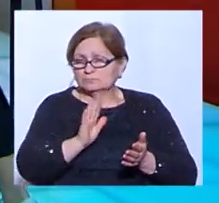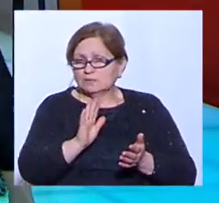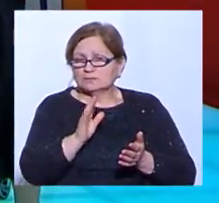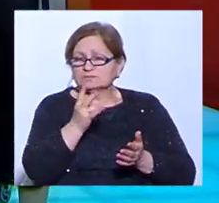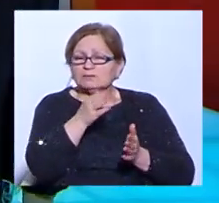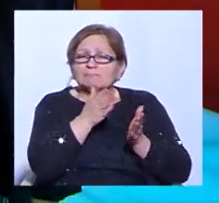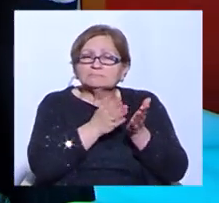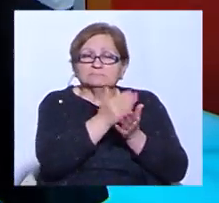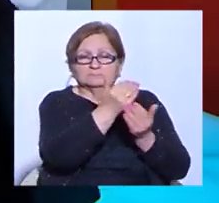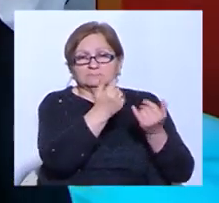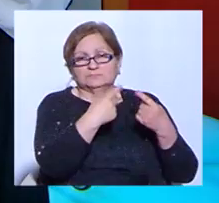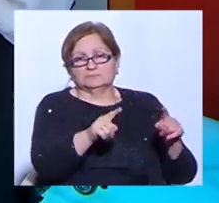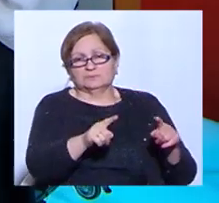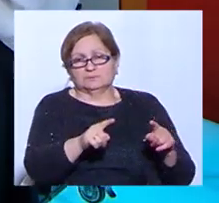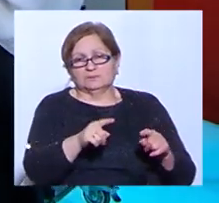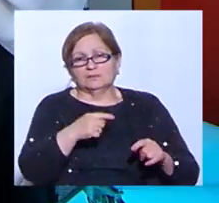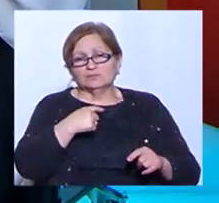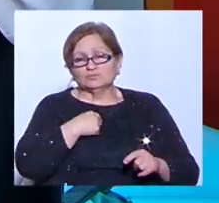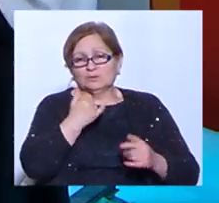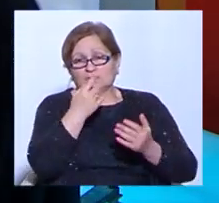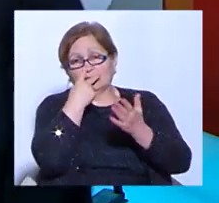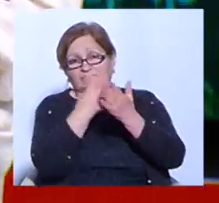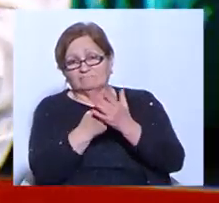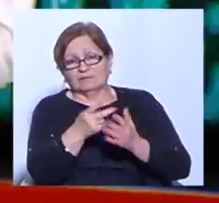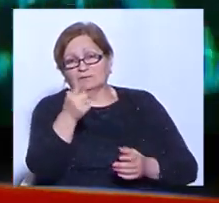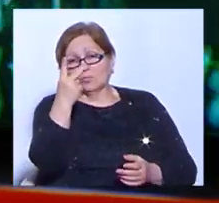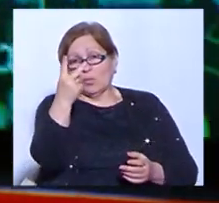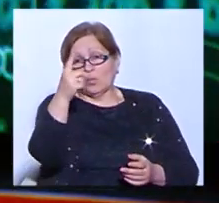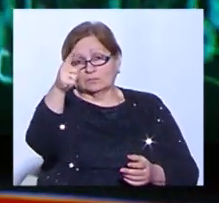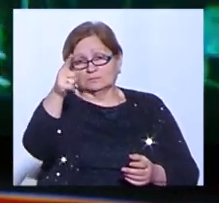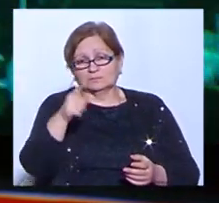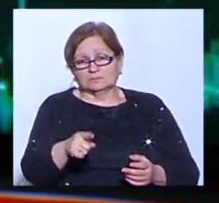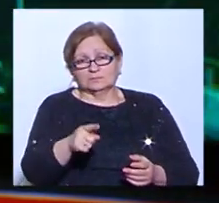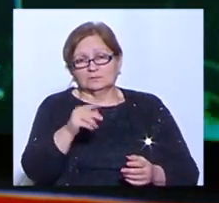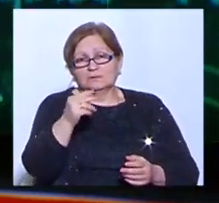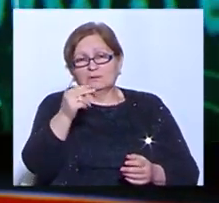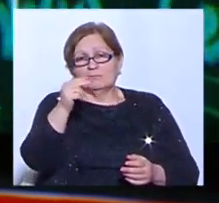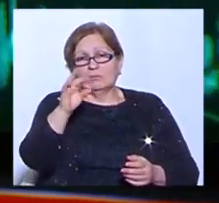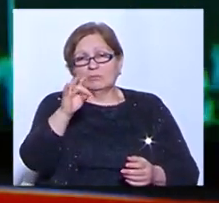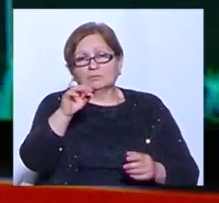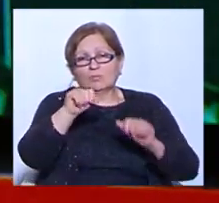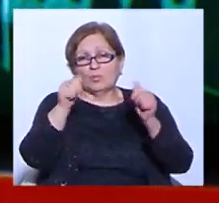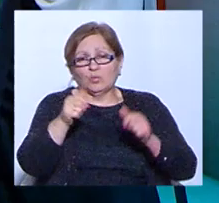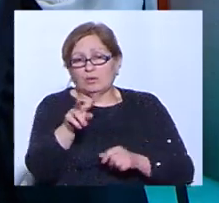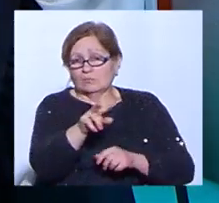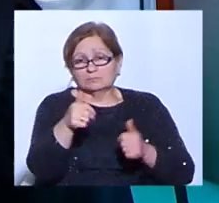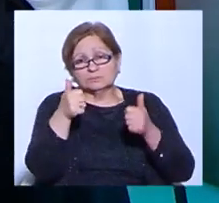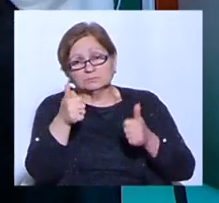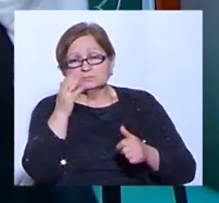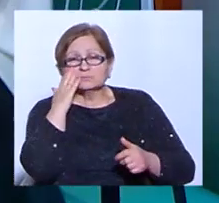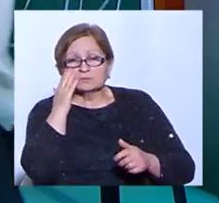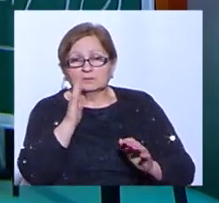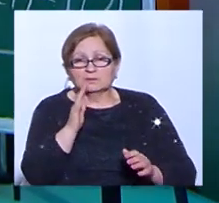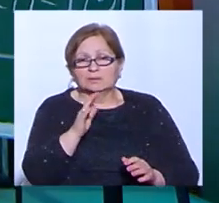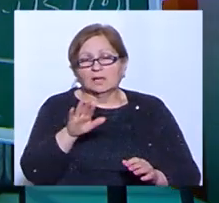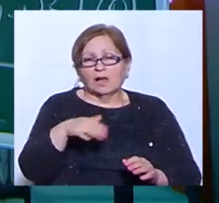სიტუაცია აღწერეთ ორი სხვადასხვა ფორმულით. და მოდი შევამოწმოთ, არის ეს ორივე ფორმულა სწორი, მერწმუნეთ სწორია. ამის